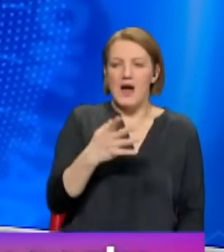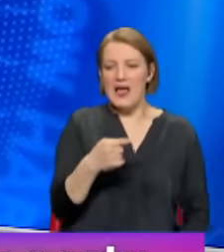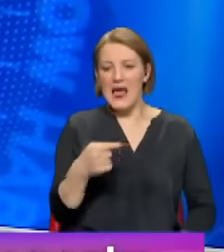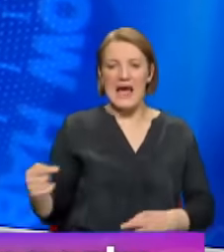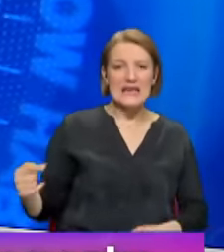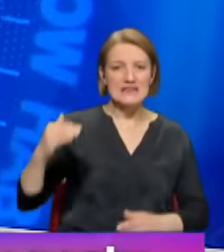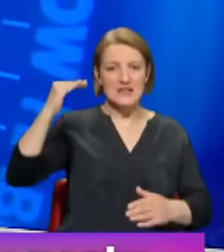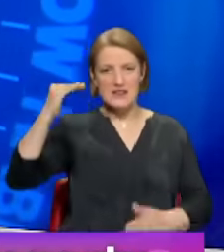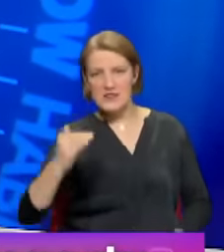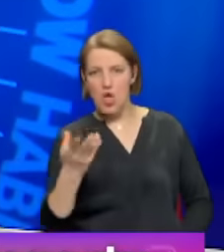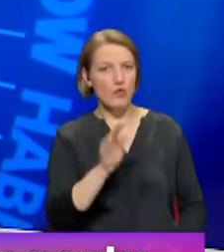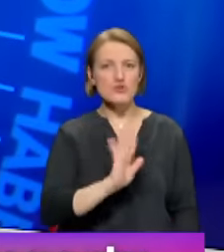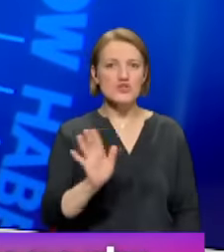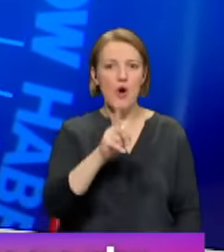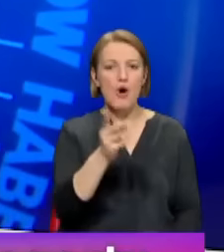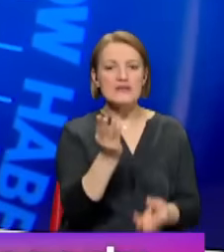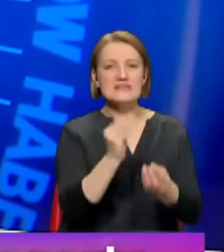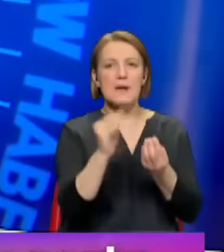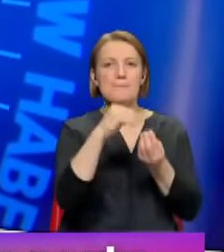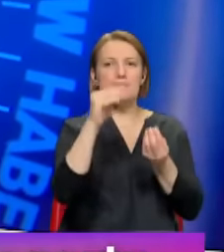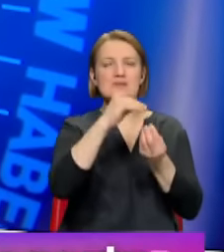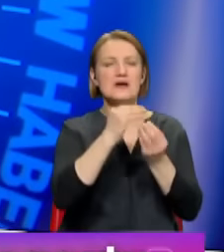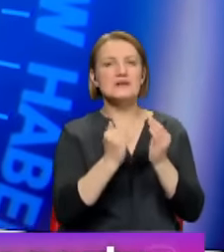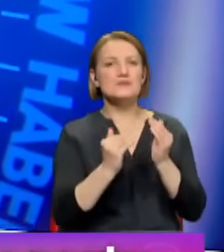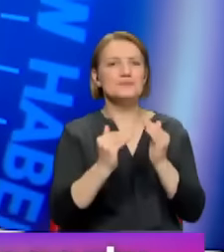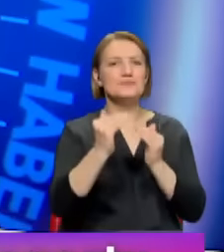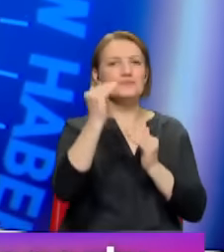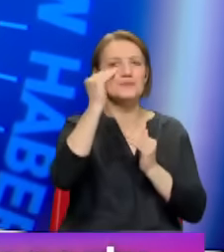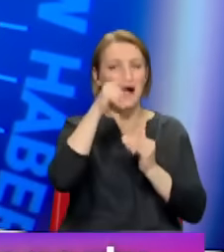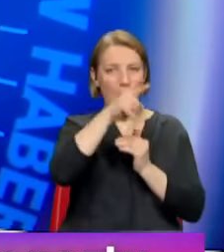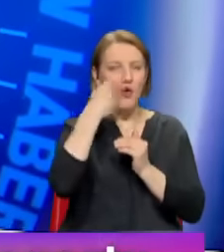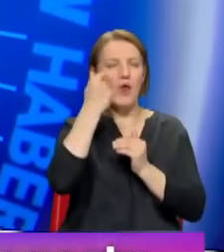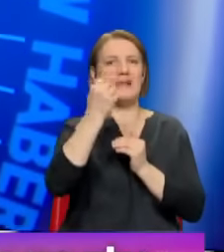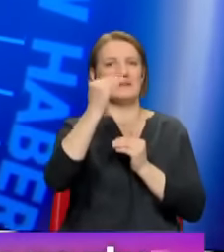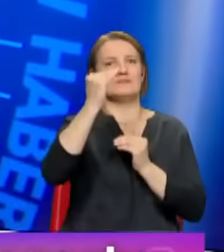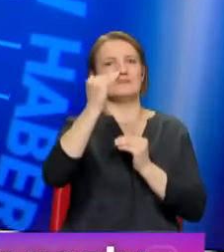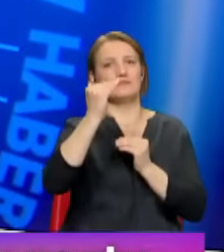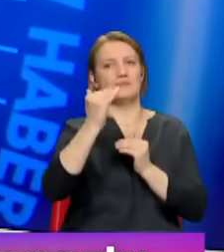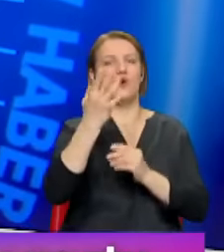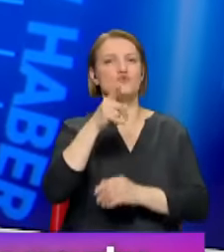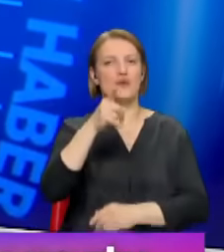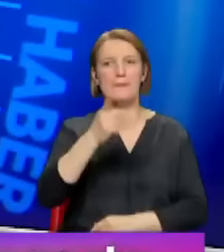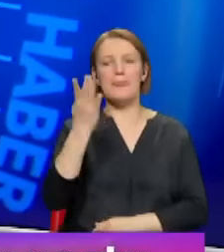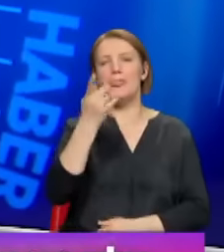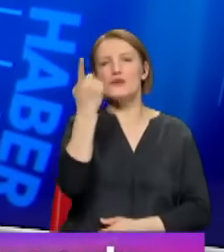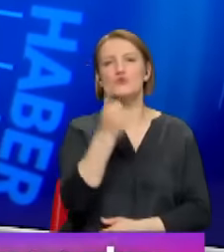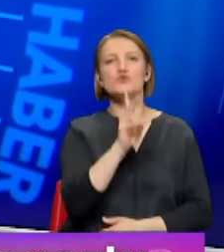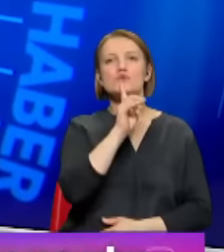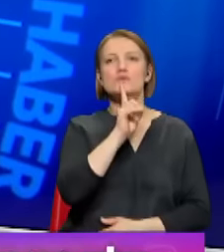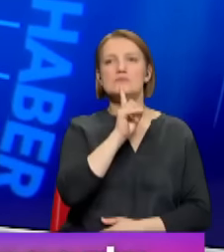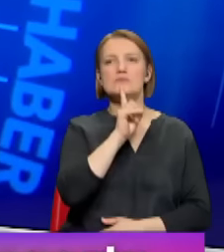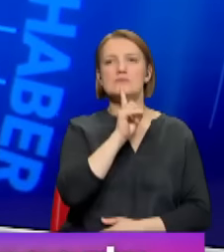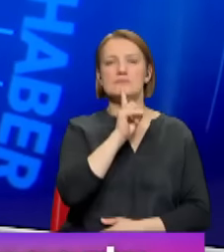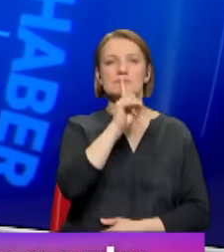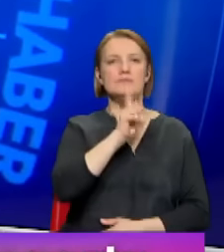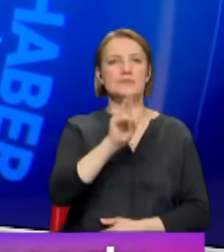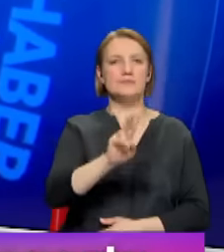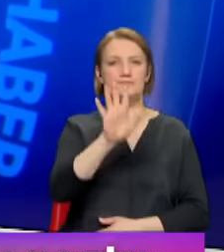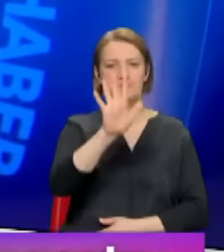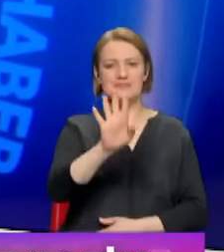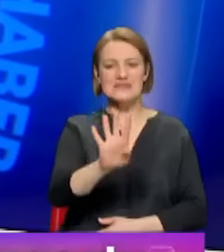eksilere düşmeyecek. O zamların artış hızının gerileyeceğini söyleyelim. 175 lira